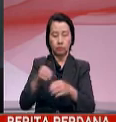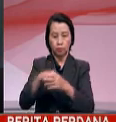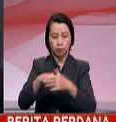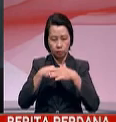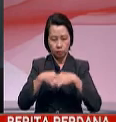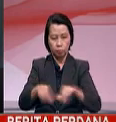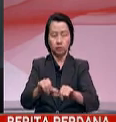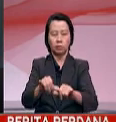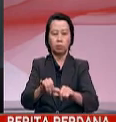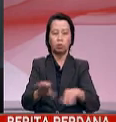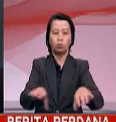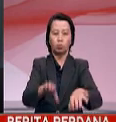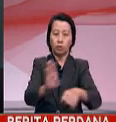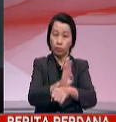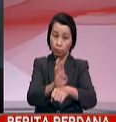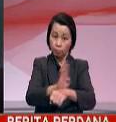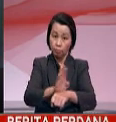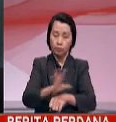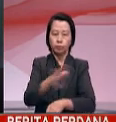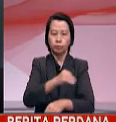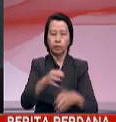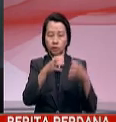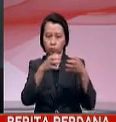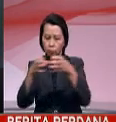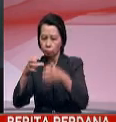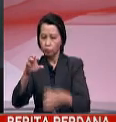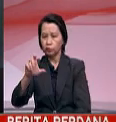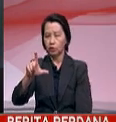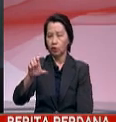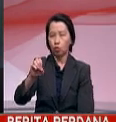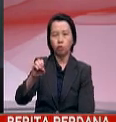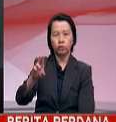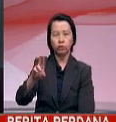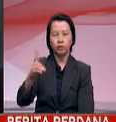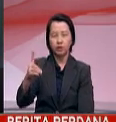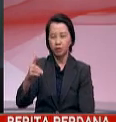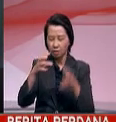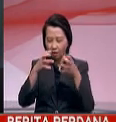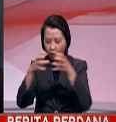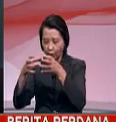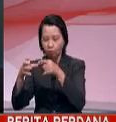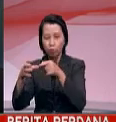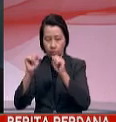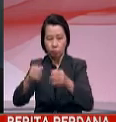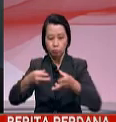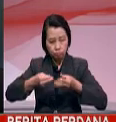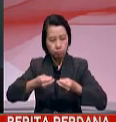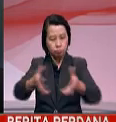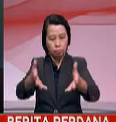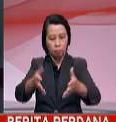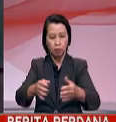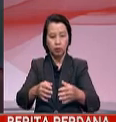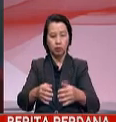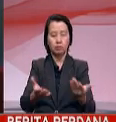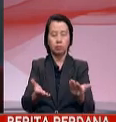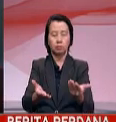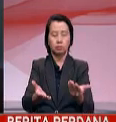business. In fact, cloud has also enabled the government to provide a